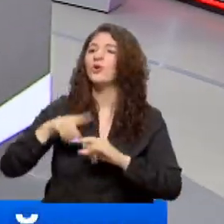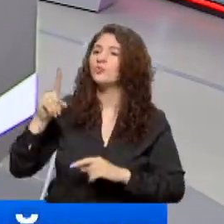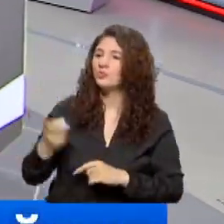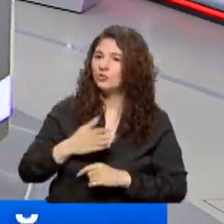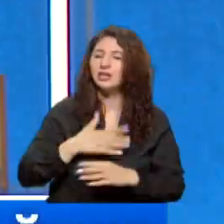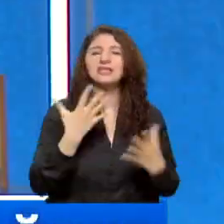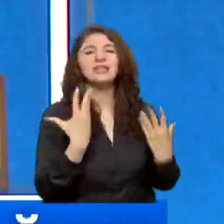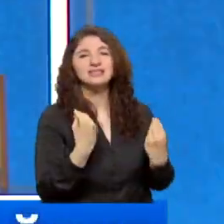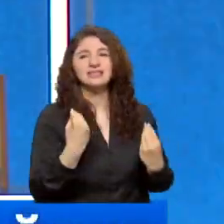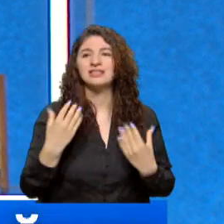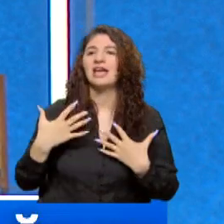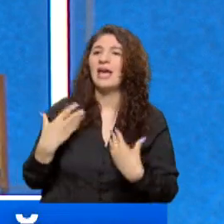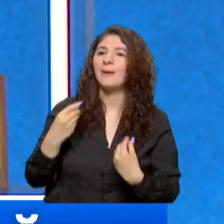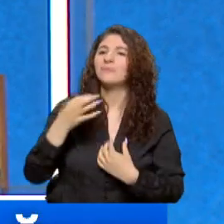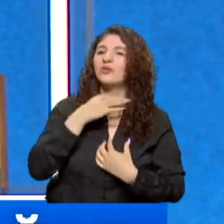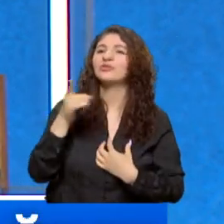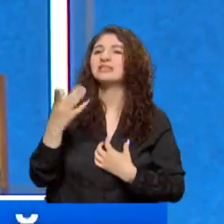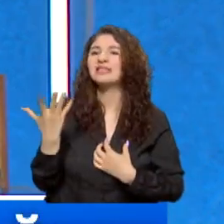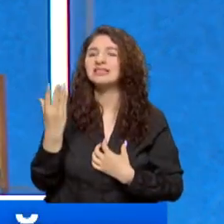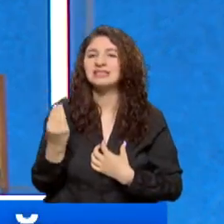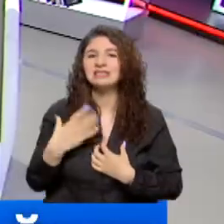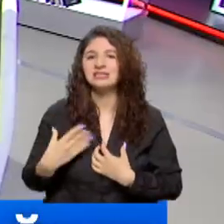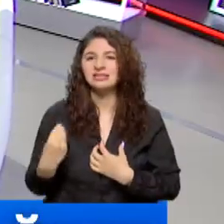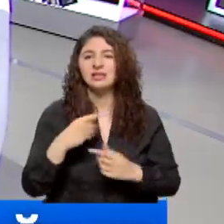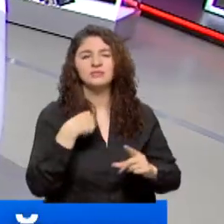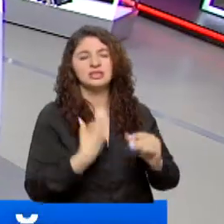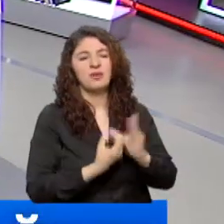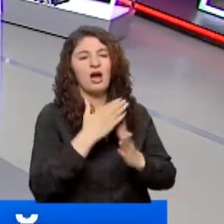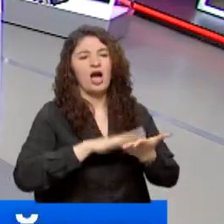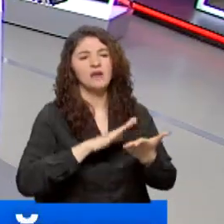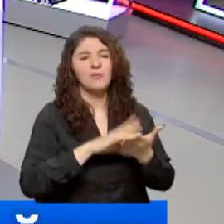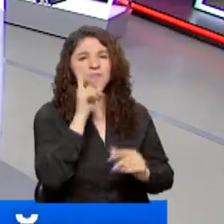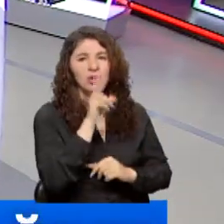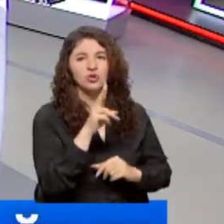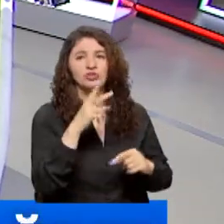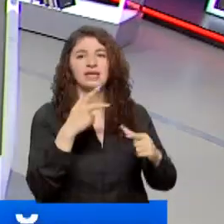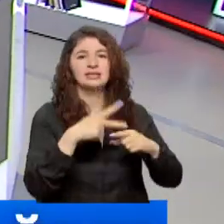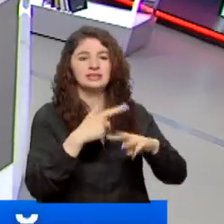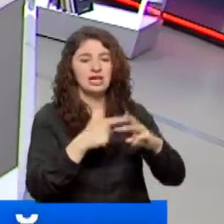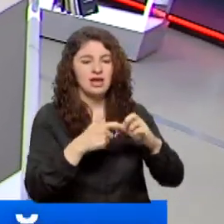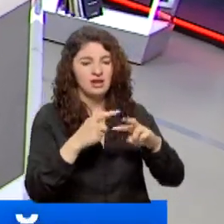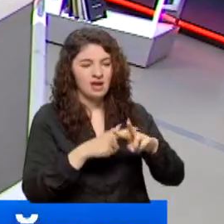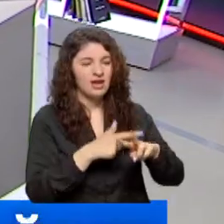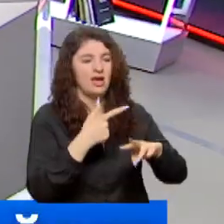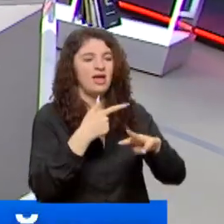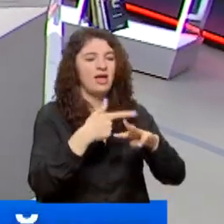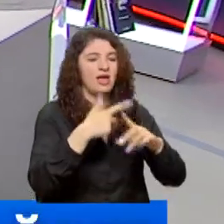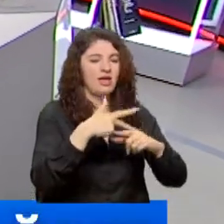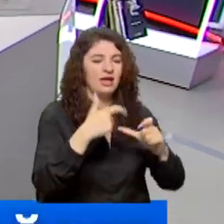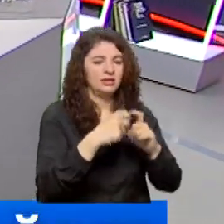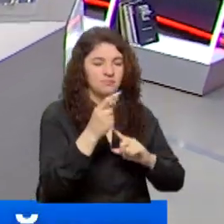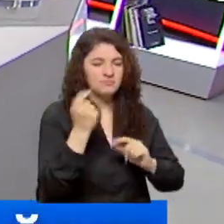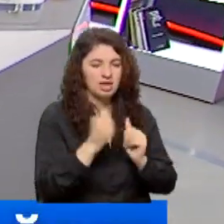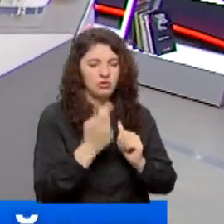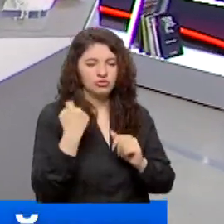Nasılsınız Sağ olun Teşekkür ederim Siz nasılsınız Şimdi biz sabah arkadaşlarımla bakıyorduk Zehra yakın acıyla Ezgi göze Geldi